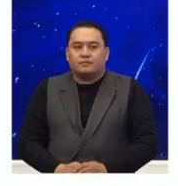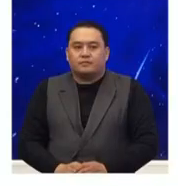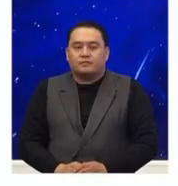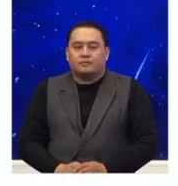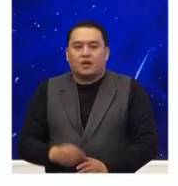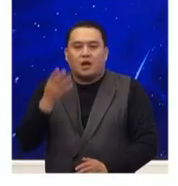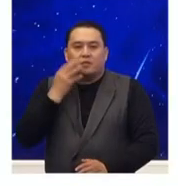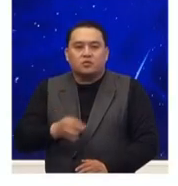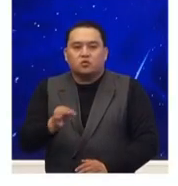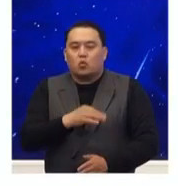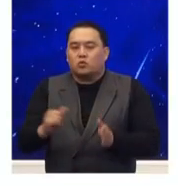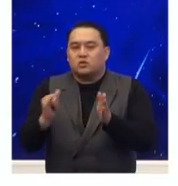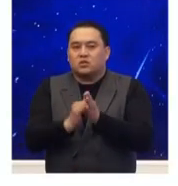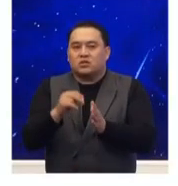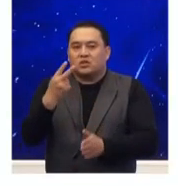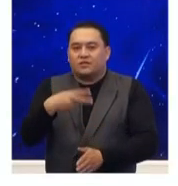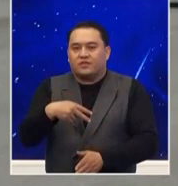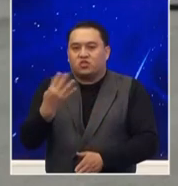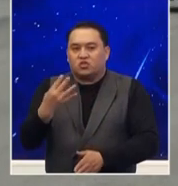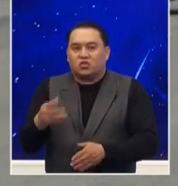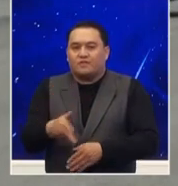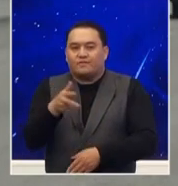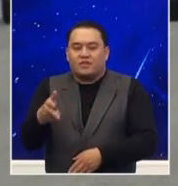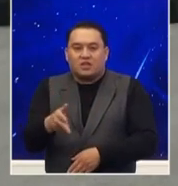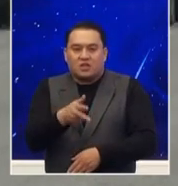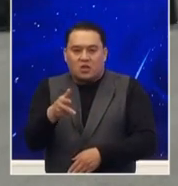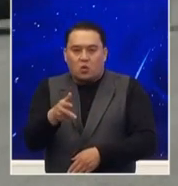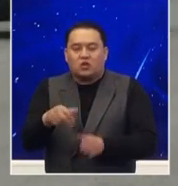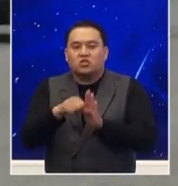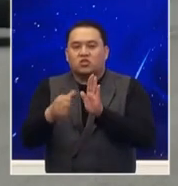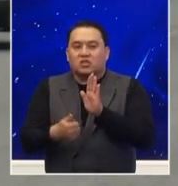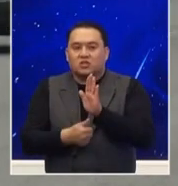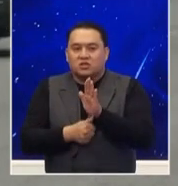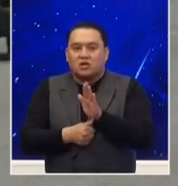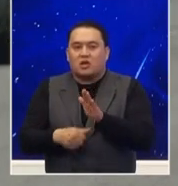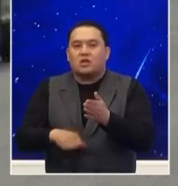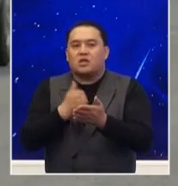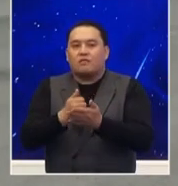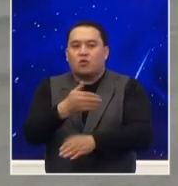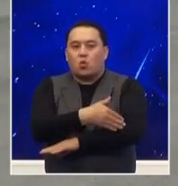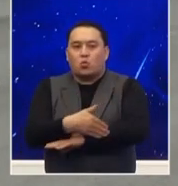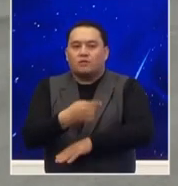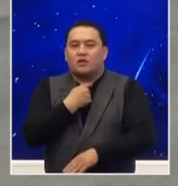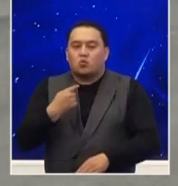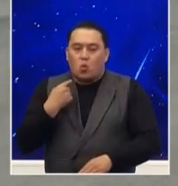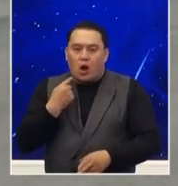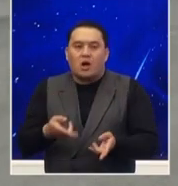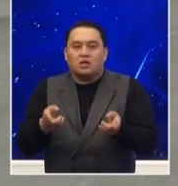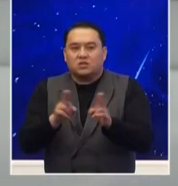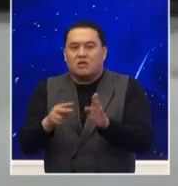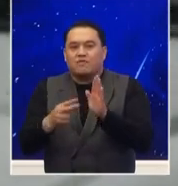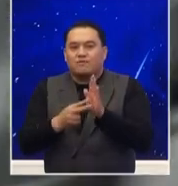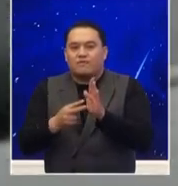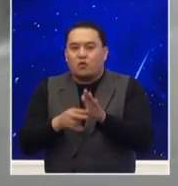Всего в Алматинской области установлено 24 камеры видеофиксации. 16 из них на основных улицах областного центра. Оставшиеся